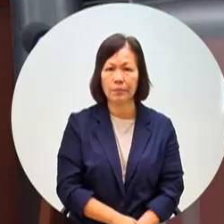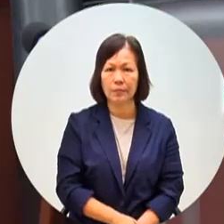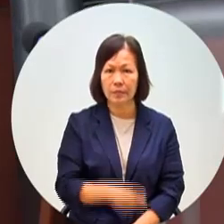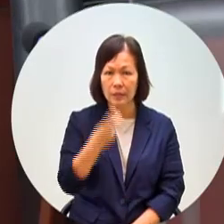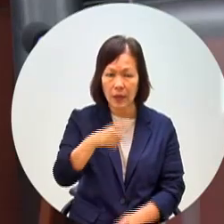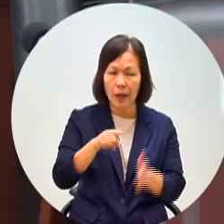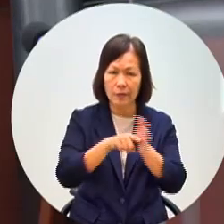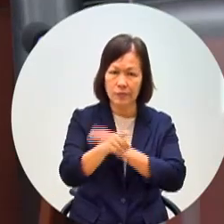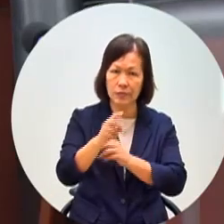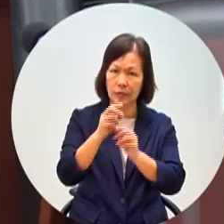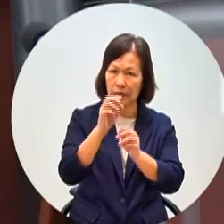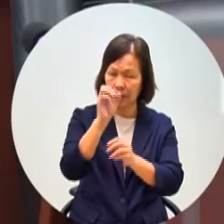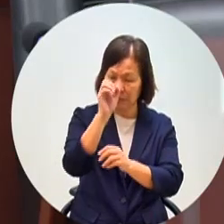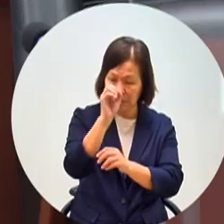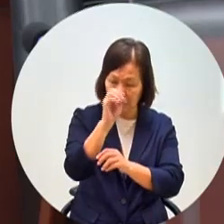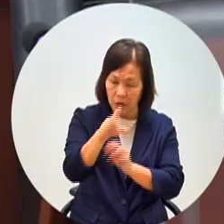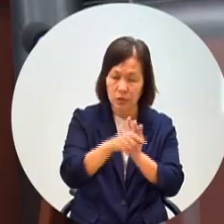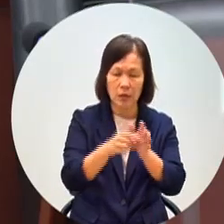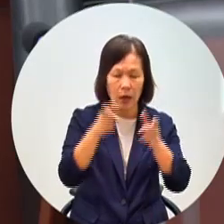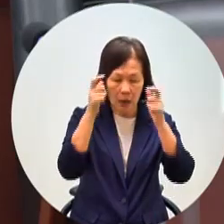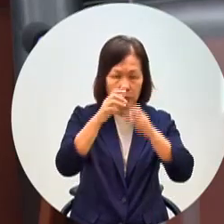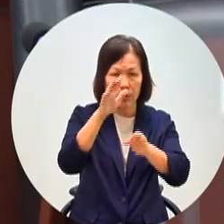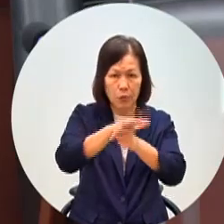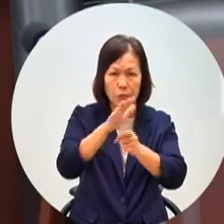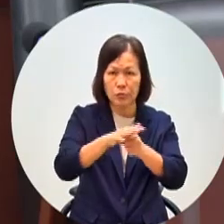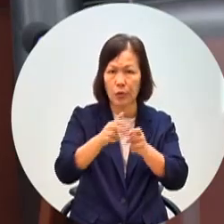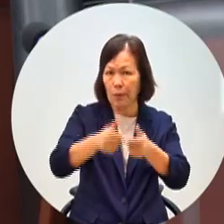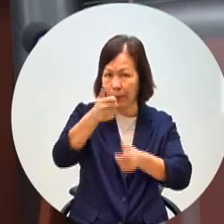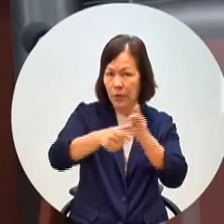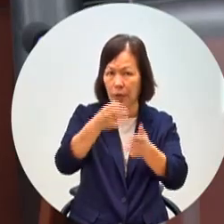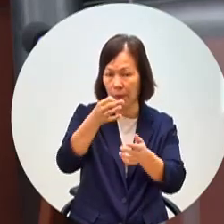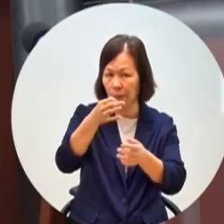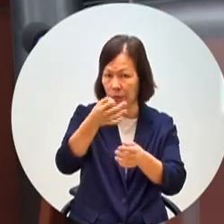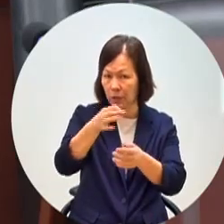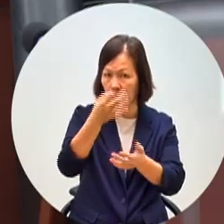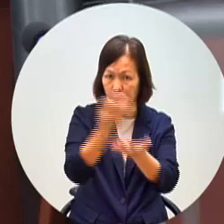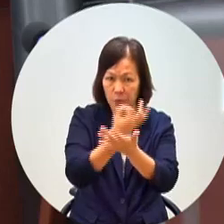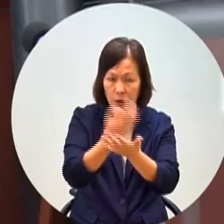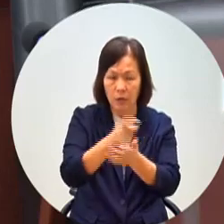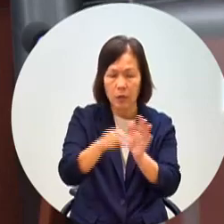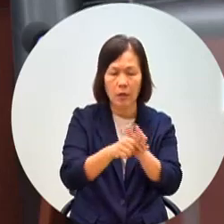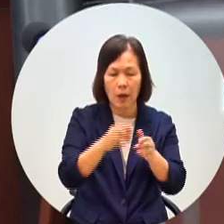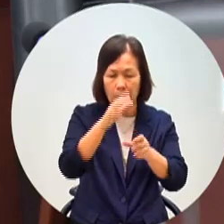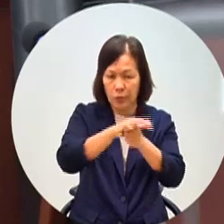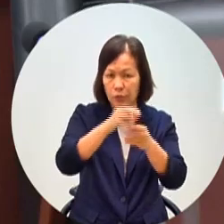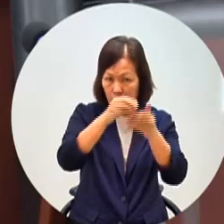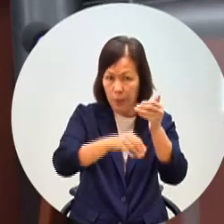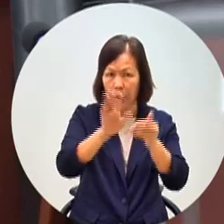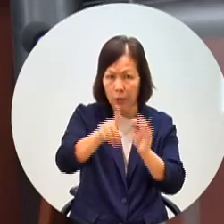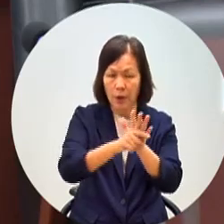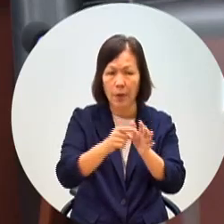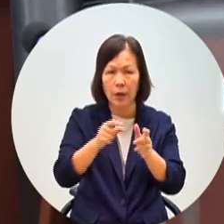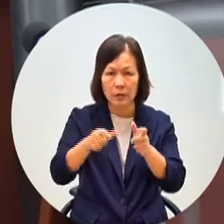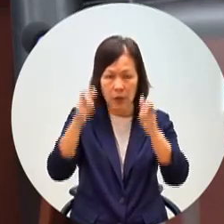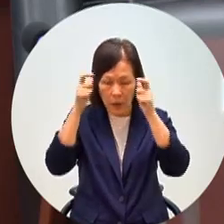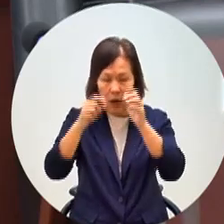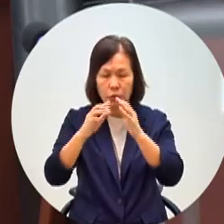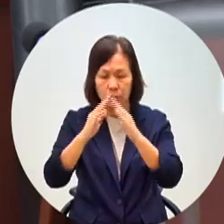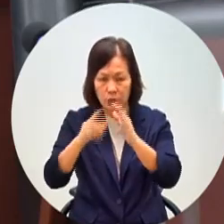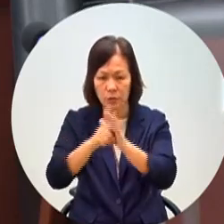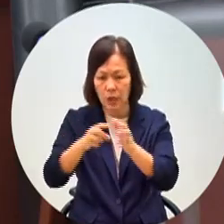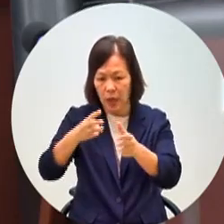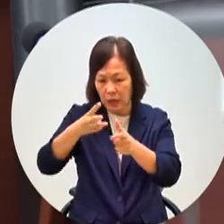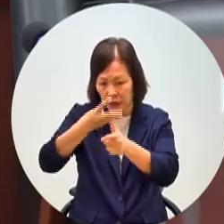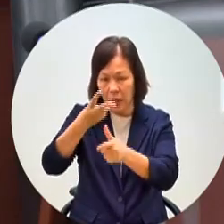一直在说的我们高雄补助比赛资源不足的部分，其实这个补助办法只有高雄市前3名